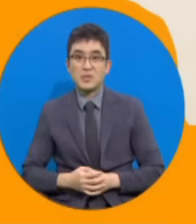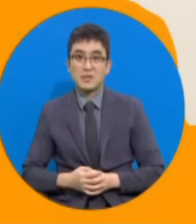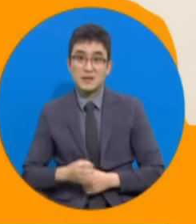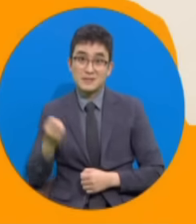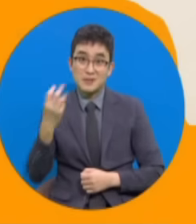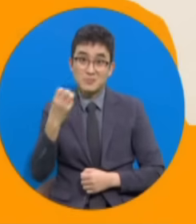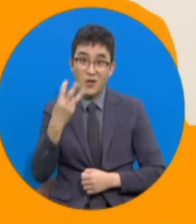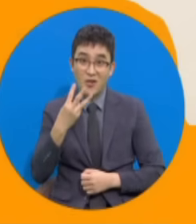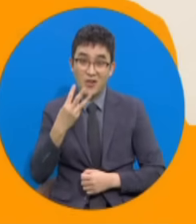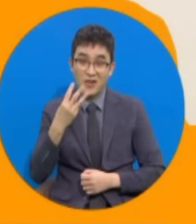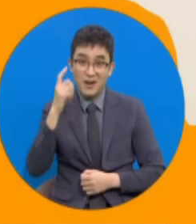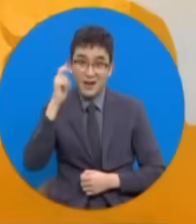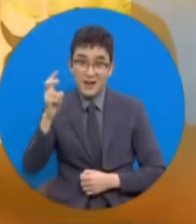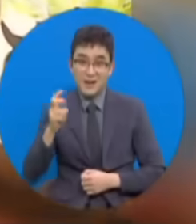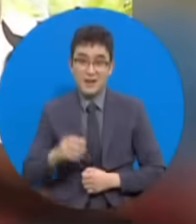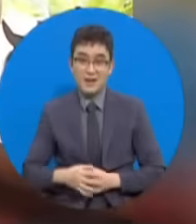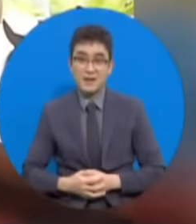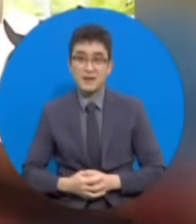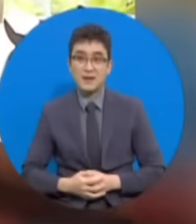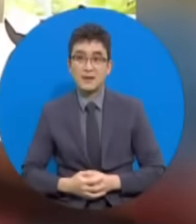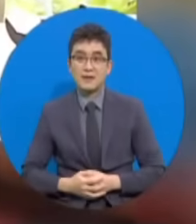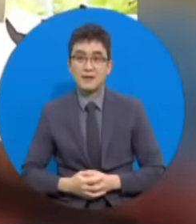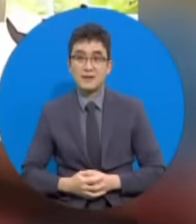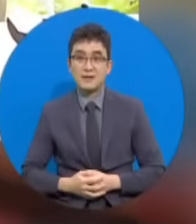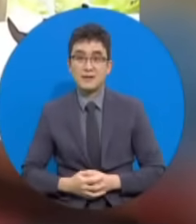삼성 거 아닙니까?